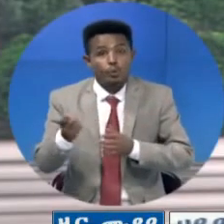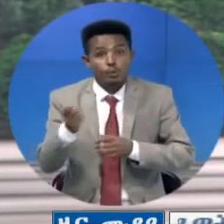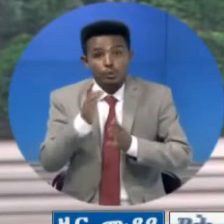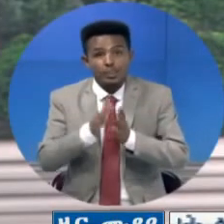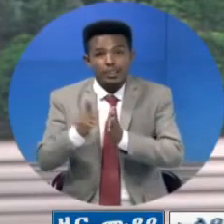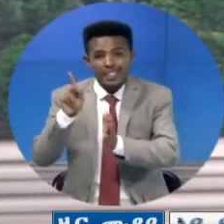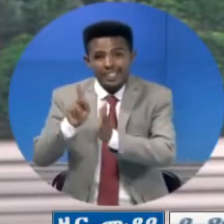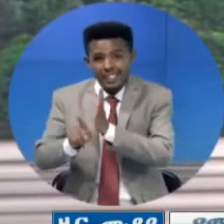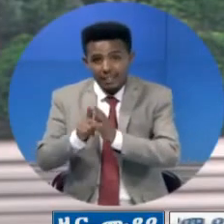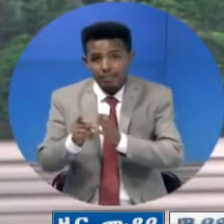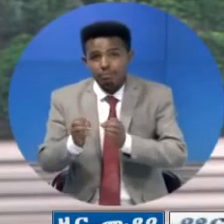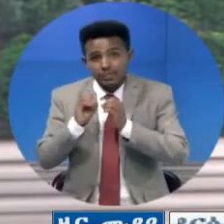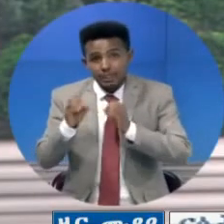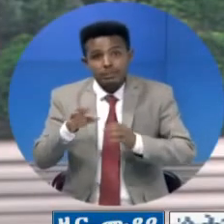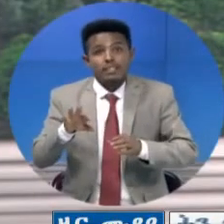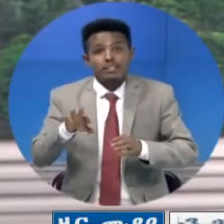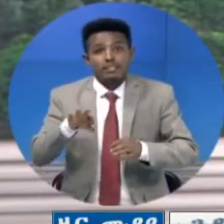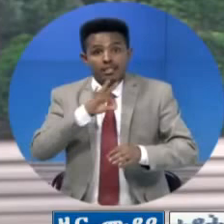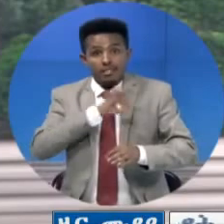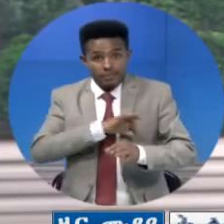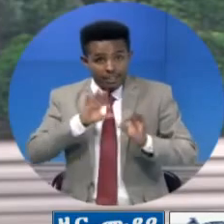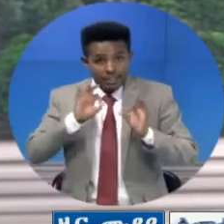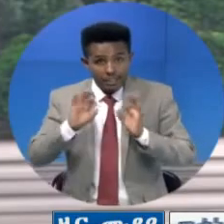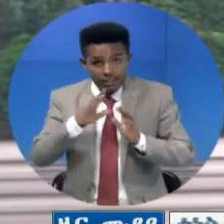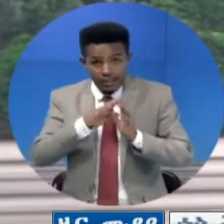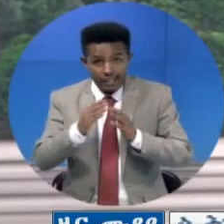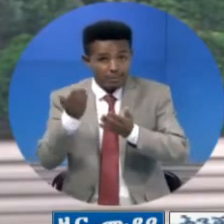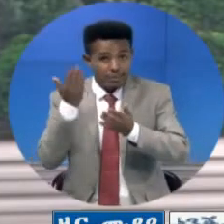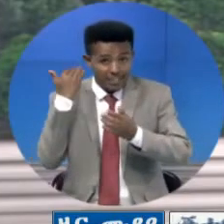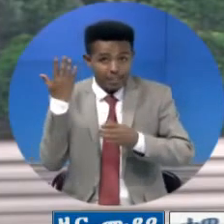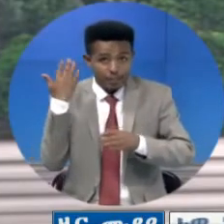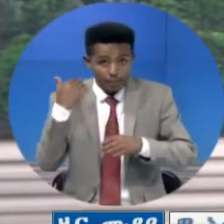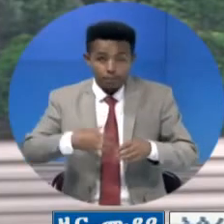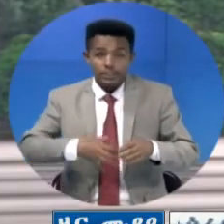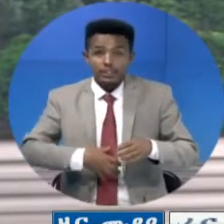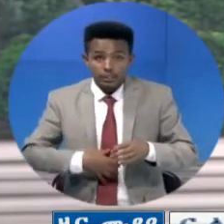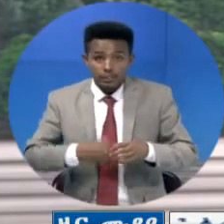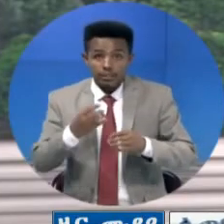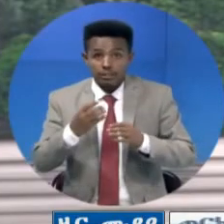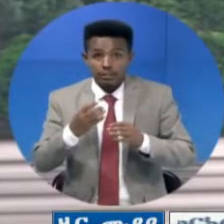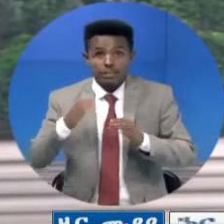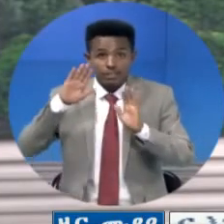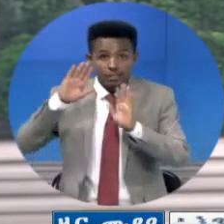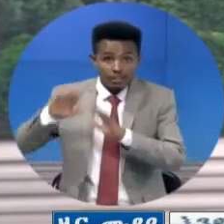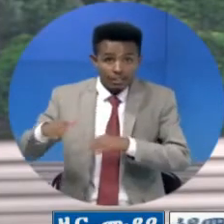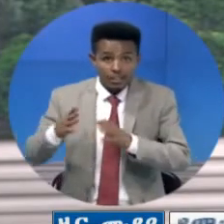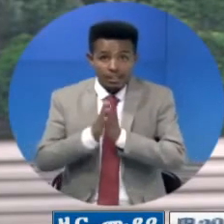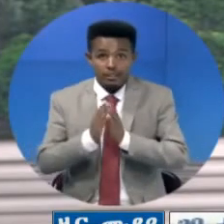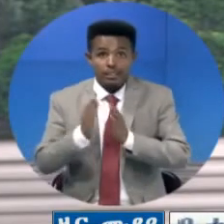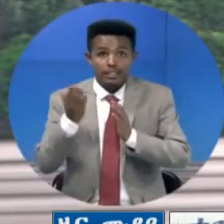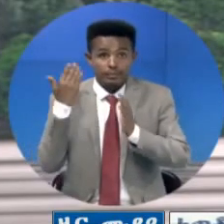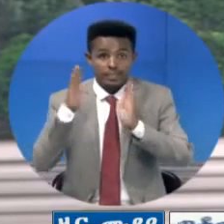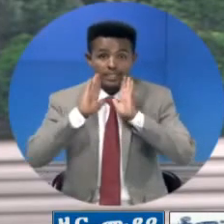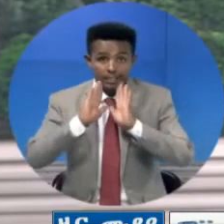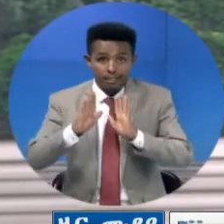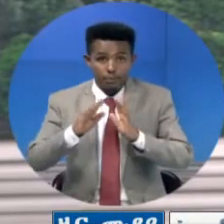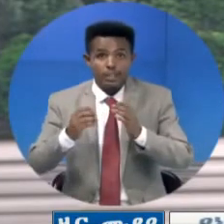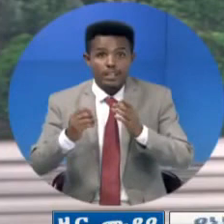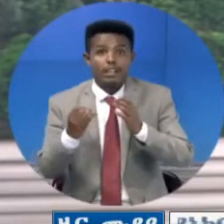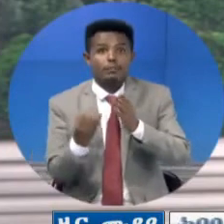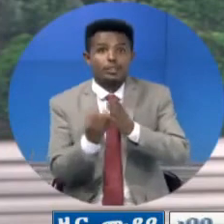ትርፍ የለም የሚሉት ተሳታፊዎች ከዚህ በፊት የነበረውን ቁርሾ ትተን የነበረንን አንድነትና ሰላም አስጠብቀን ወደ ልማት መግባት ይኖርብናል ነው